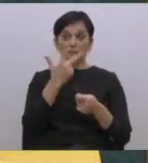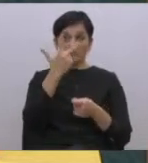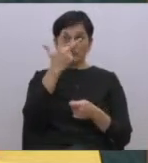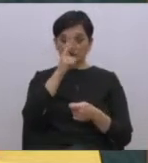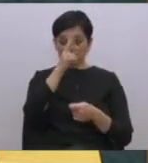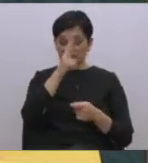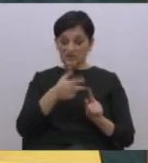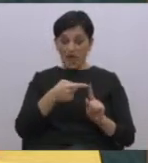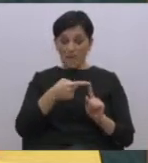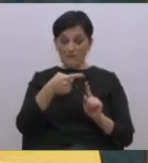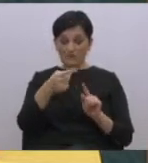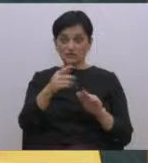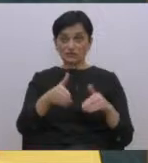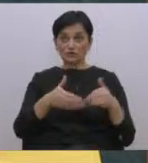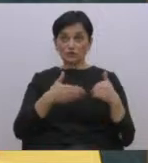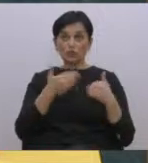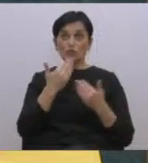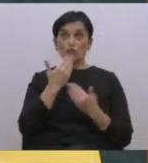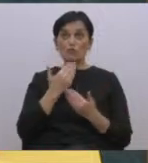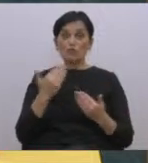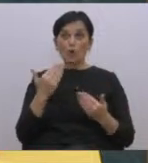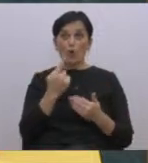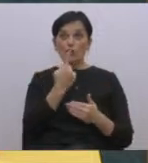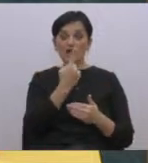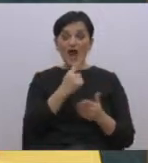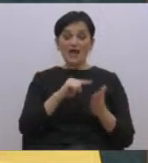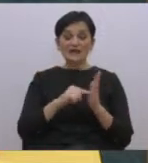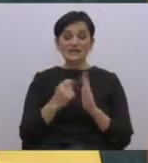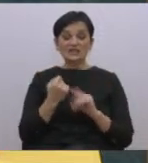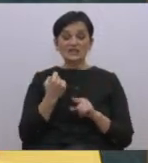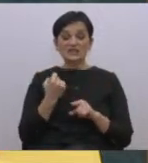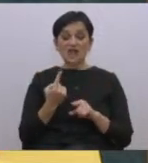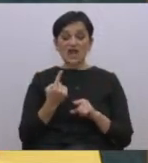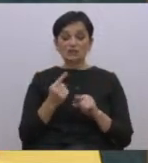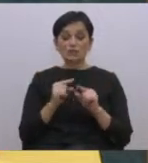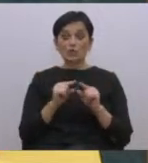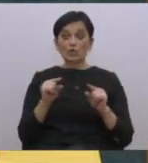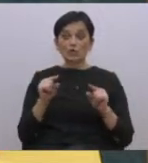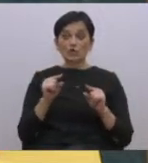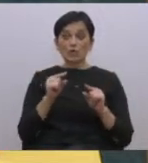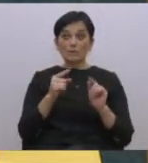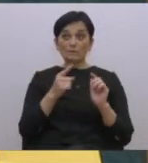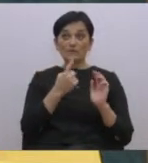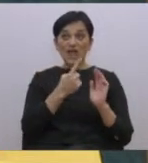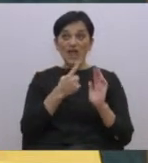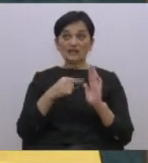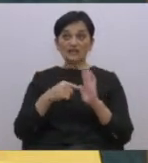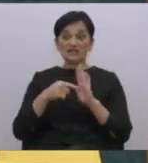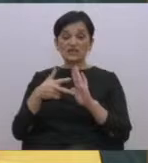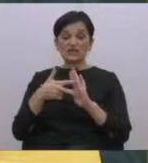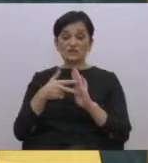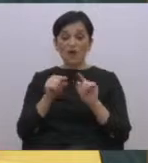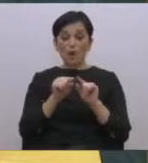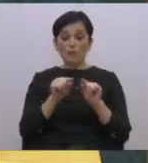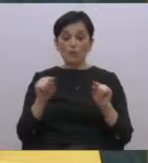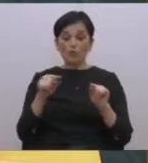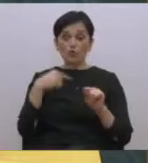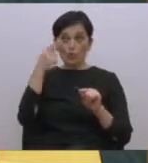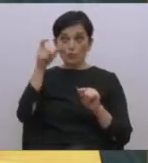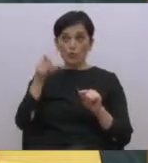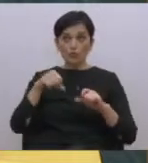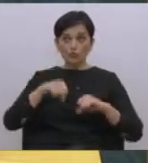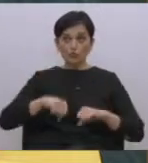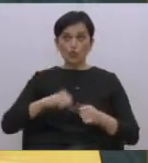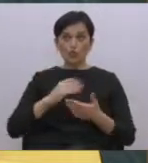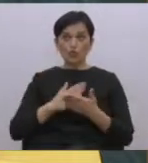თვის გასვლისთანავე და ბოლოს 1-11 პუნქტი ამ მუხლის 1-8 პუნქტით გათვალისწინებული მიმართვის წარდგენისას პირი